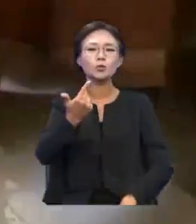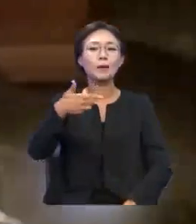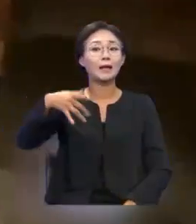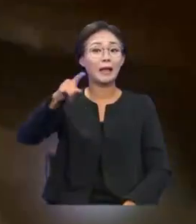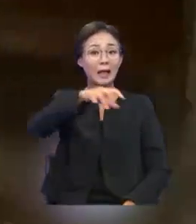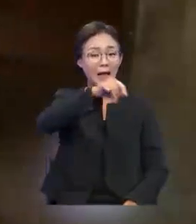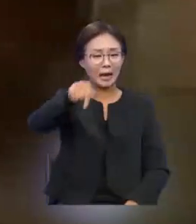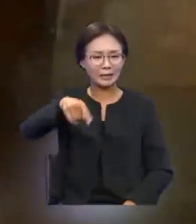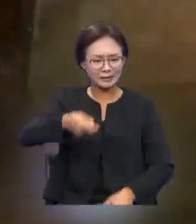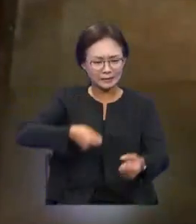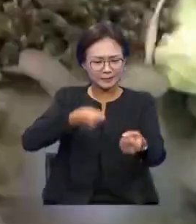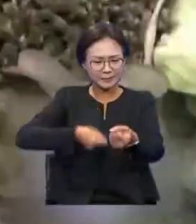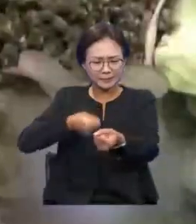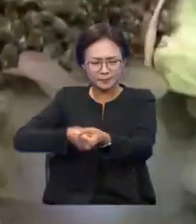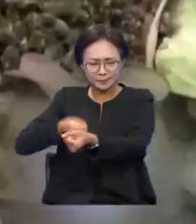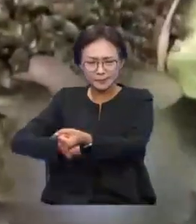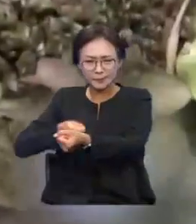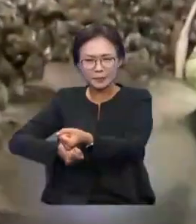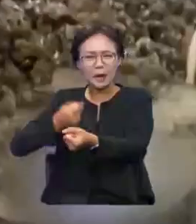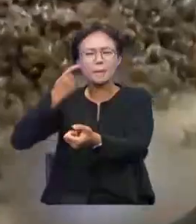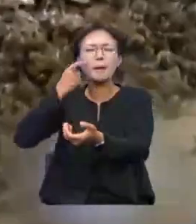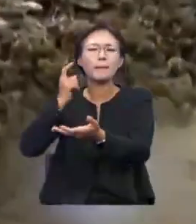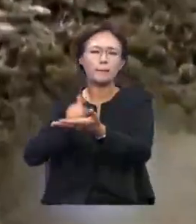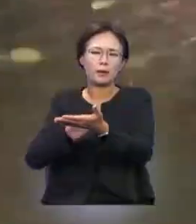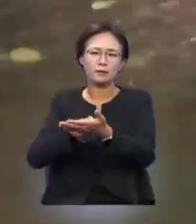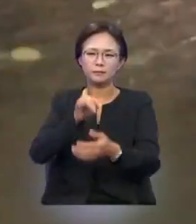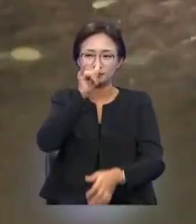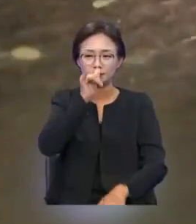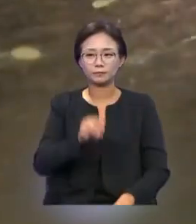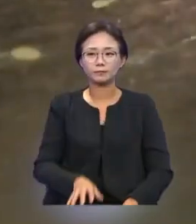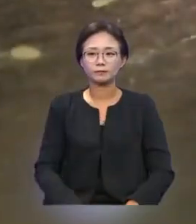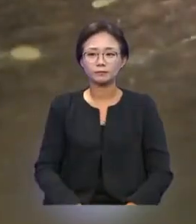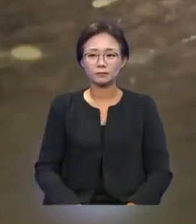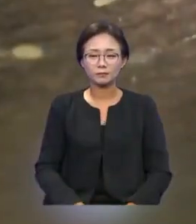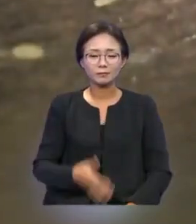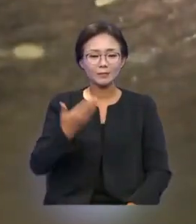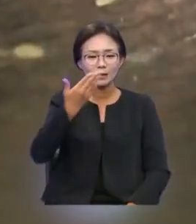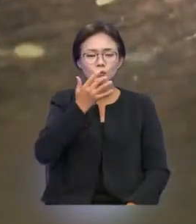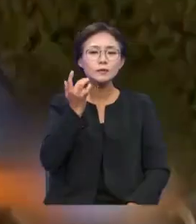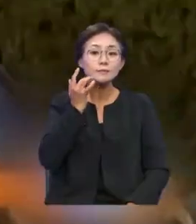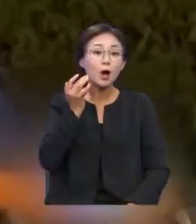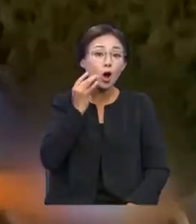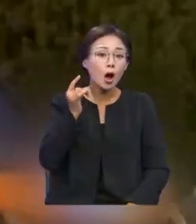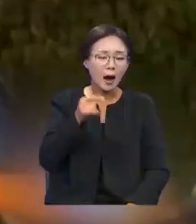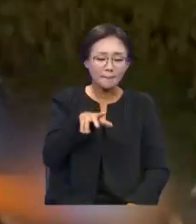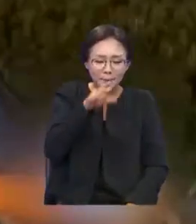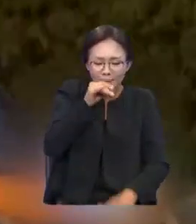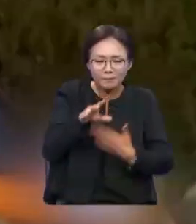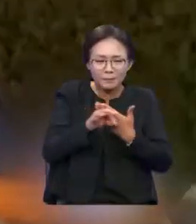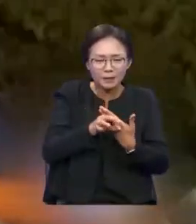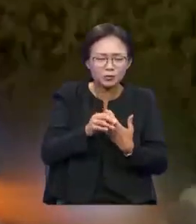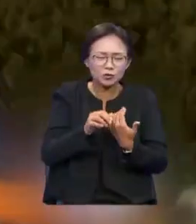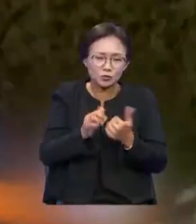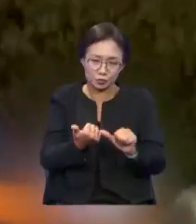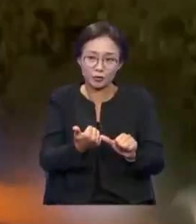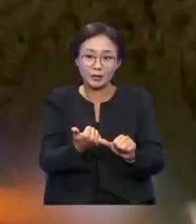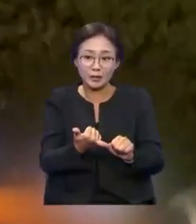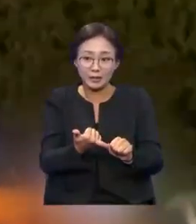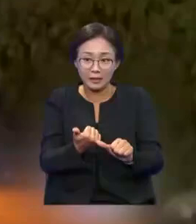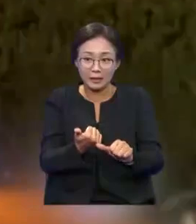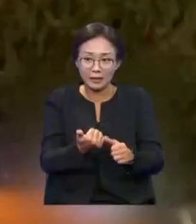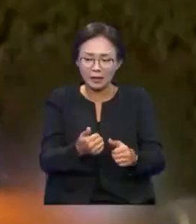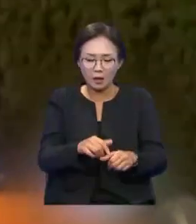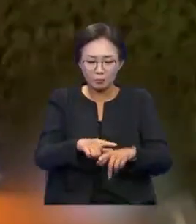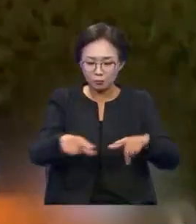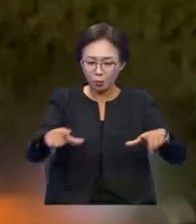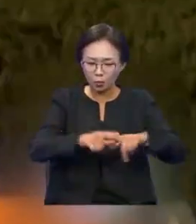벌통에서 살충제 피프로닐의 흔적이 검출됐답니다. 꿀벌에게 치명적인 독성을 갖고 있어 농작물이 아닌 대기 중에